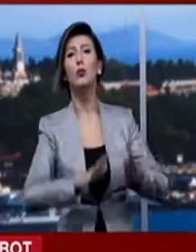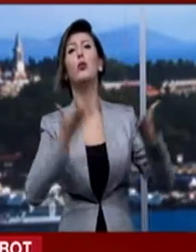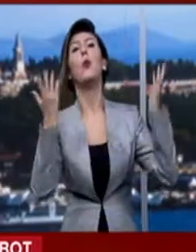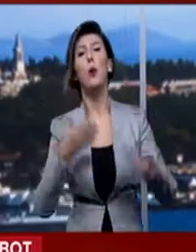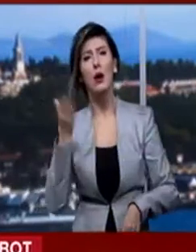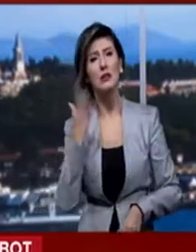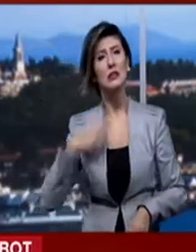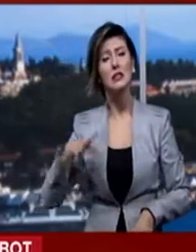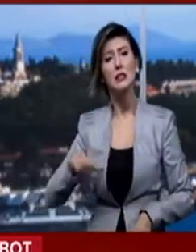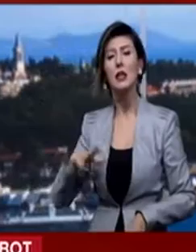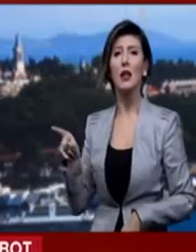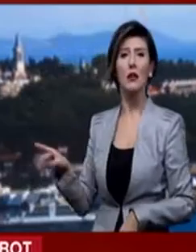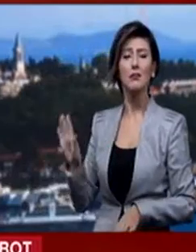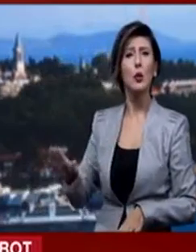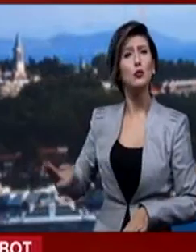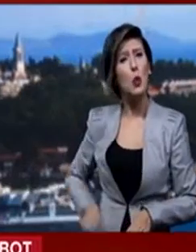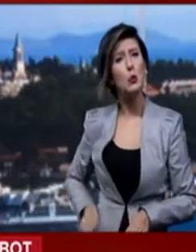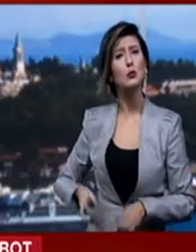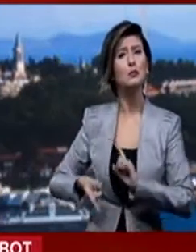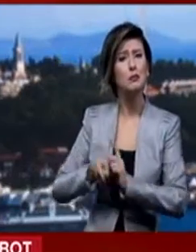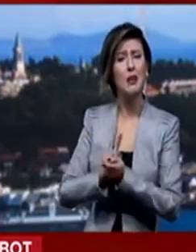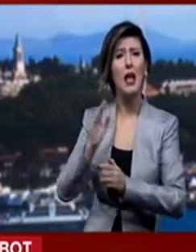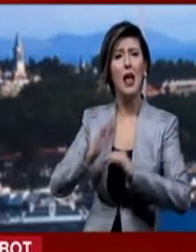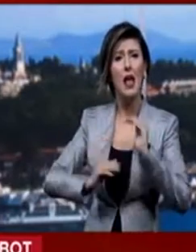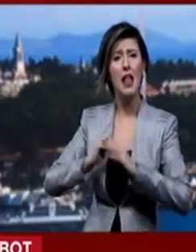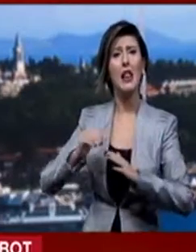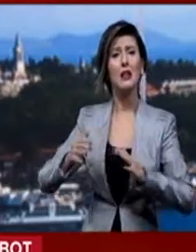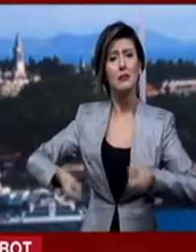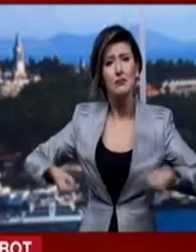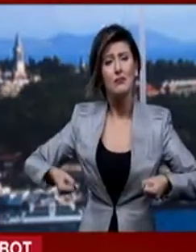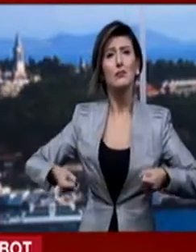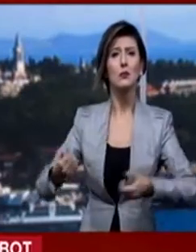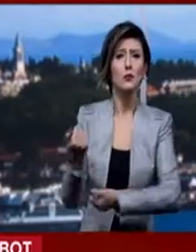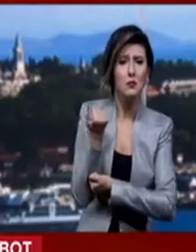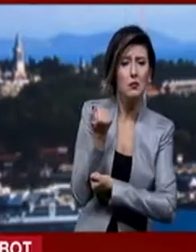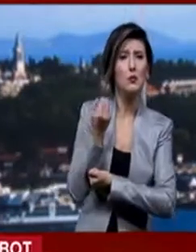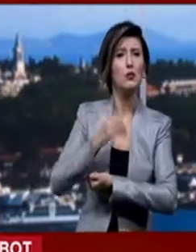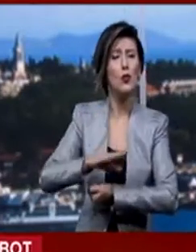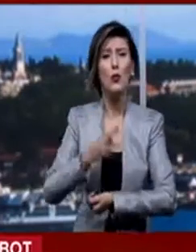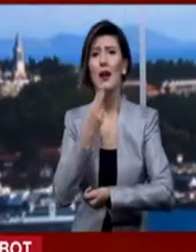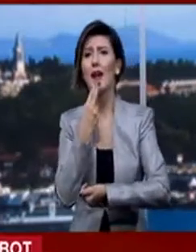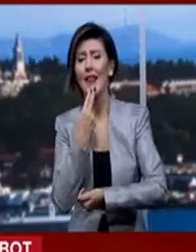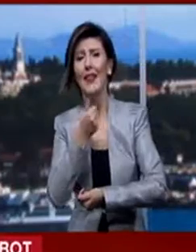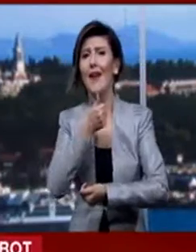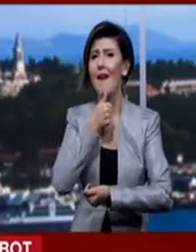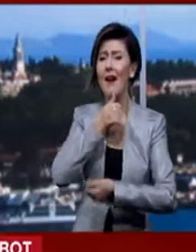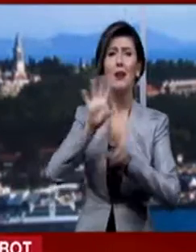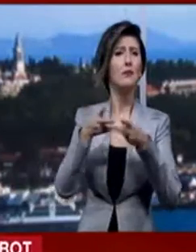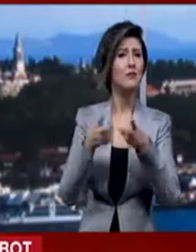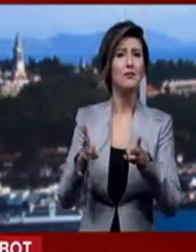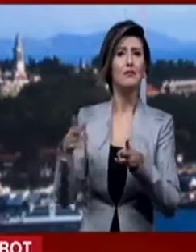İşte gördüğünüz gibi kimi çoluğuyla, çocuğuyla, ellerinde, yanlarında, kucağında taşıdıkları çocuklarıyla, kadınlı, erkekli,